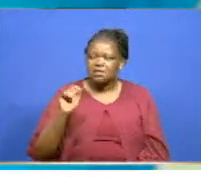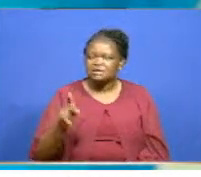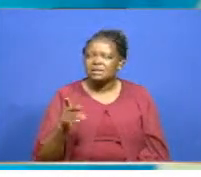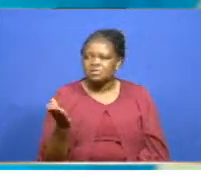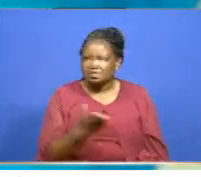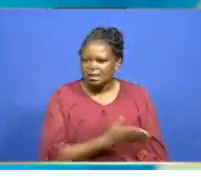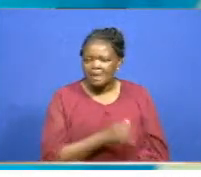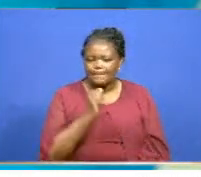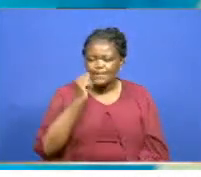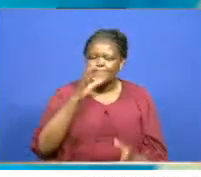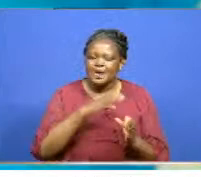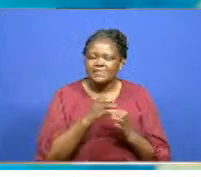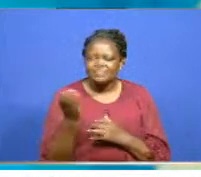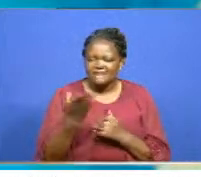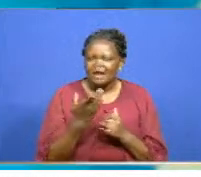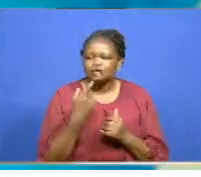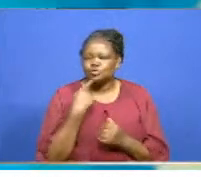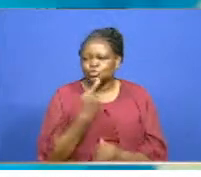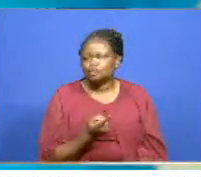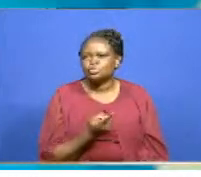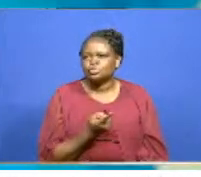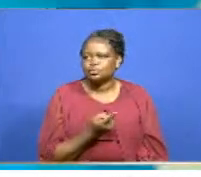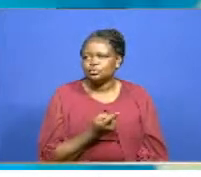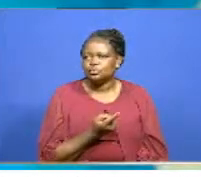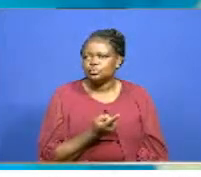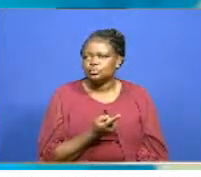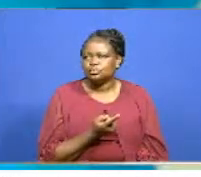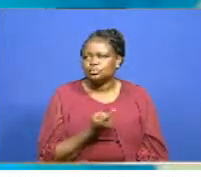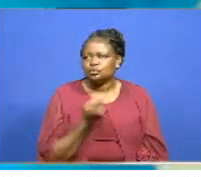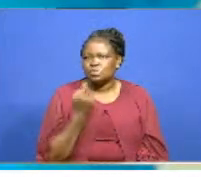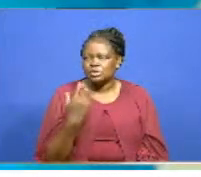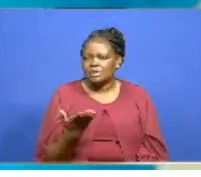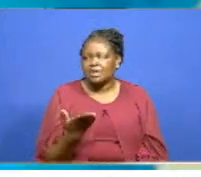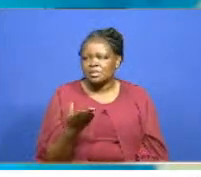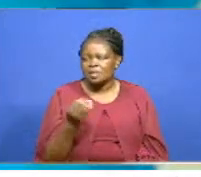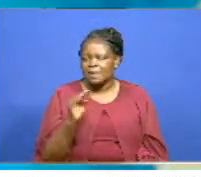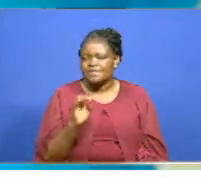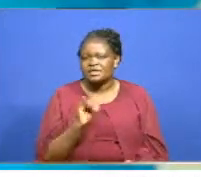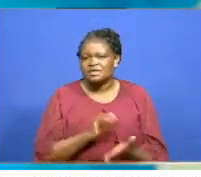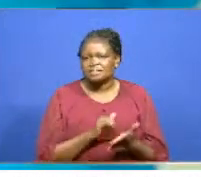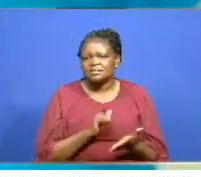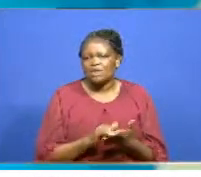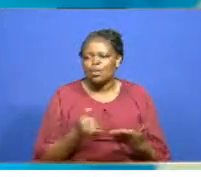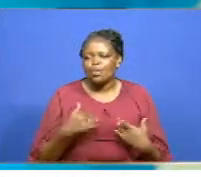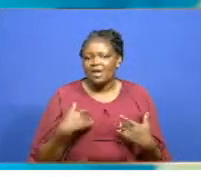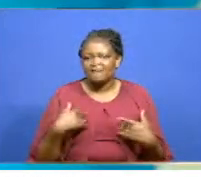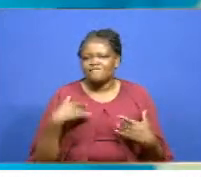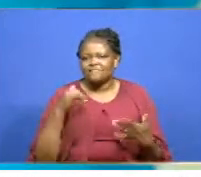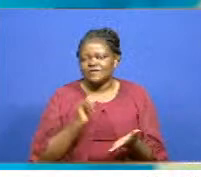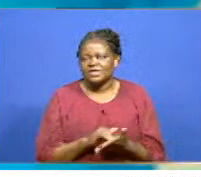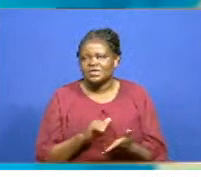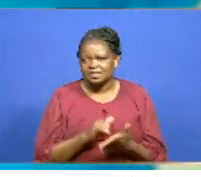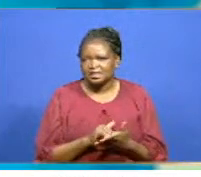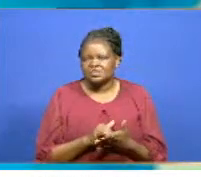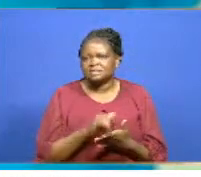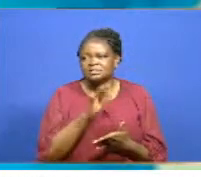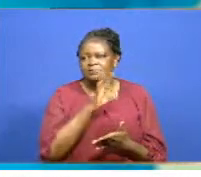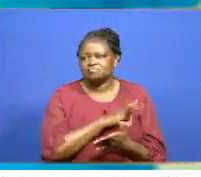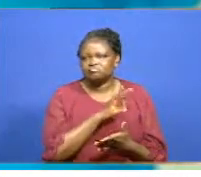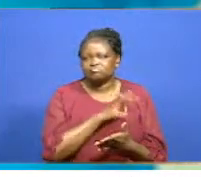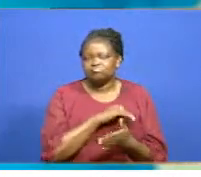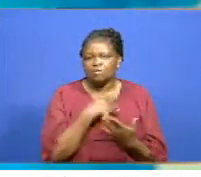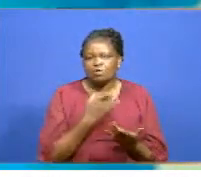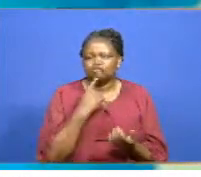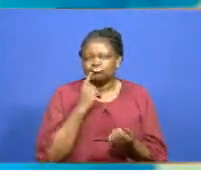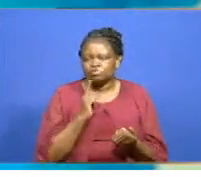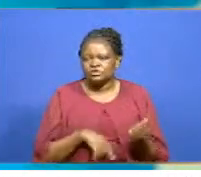political parties iko pale. So ile IBC ambayo tunaleta na ambayo ina gain jinsi